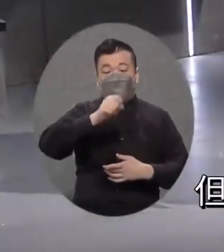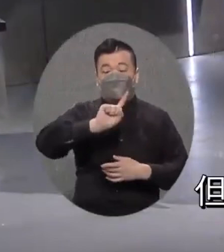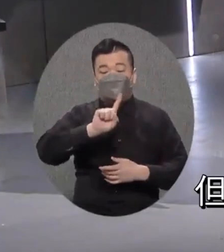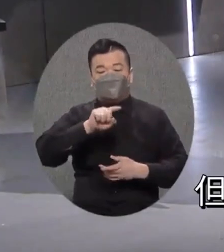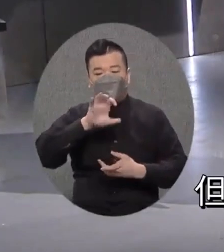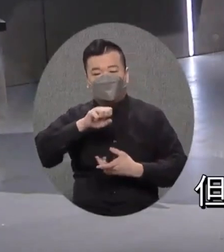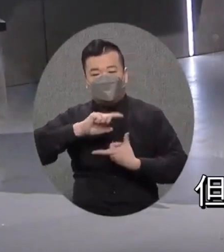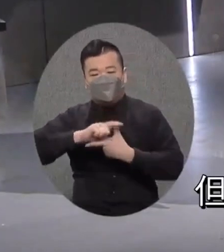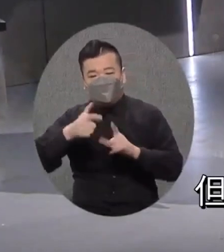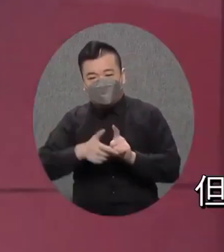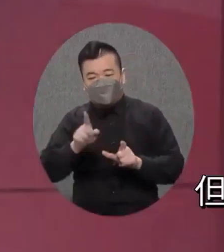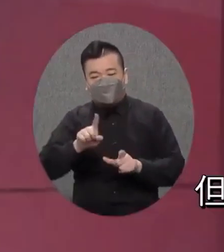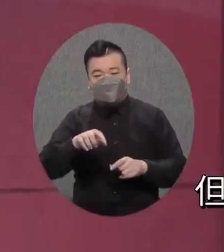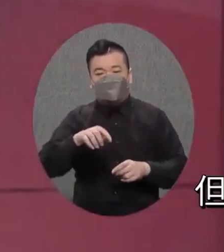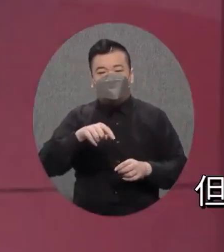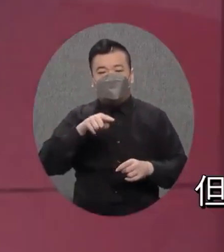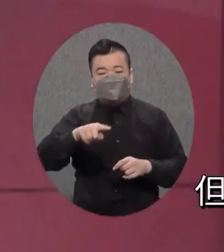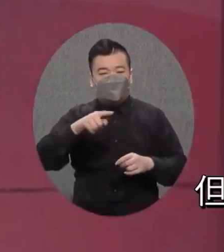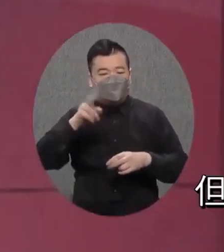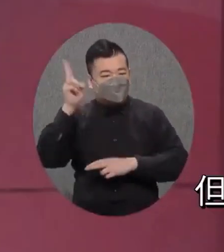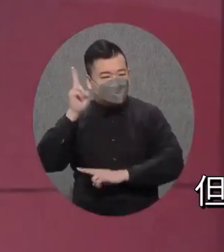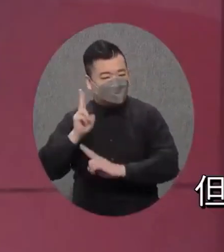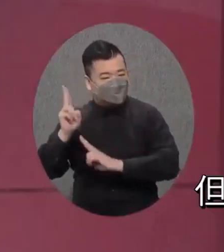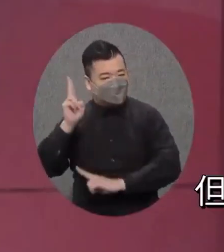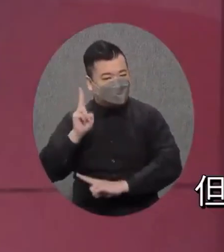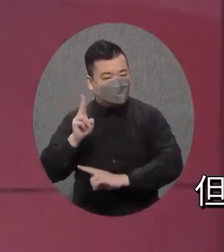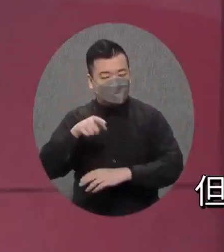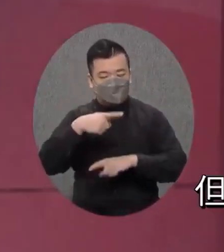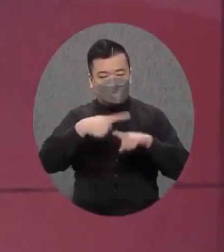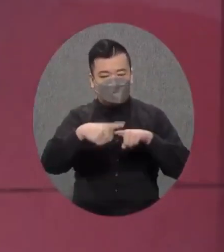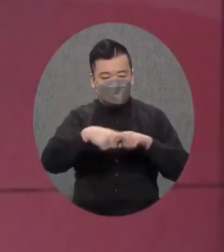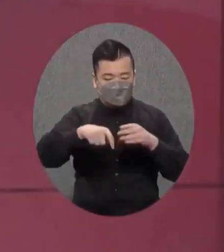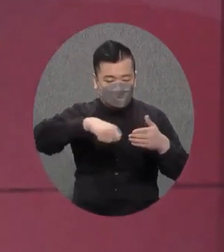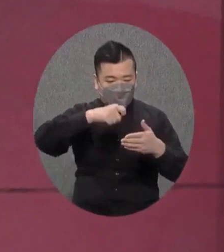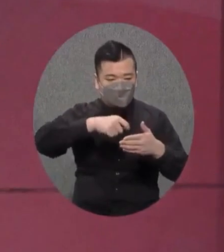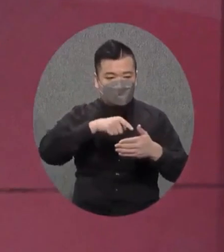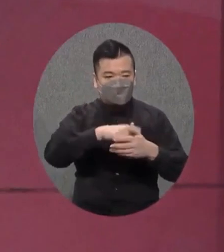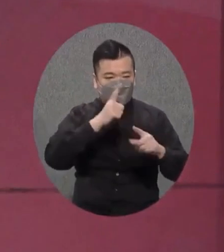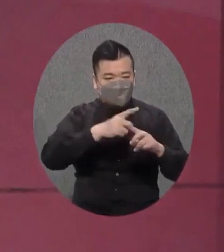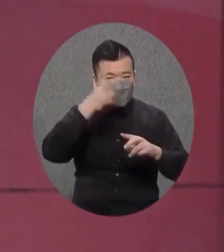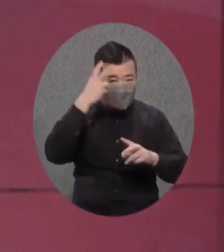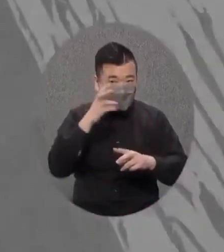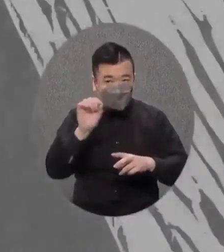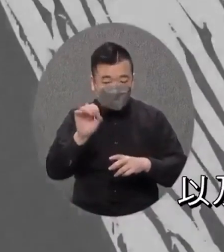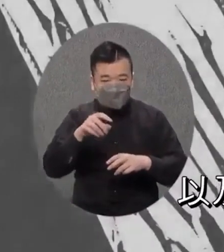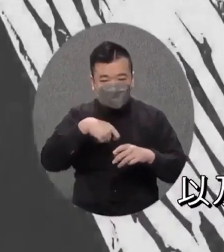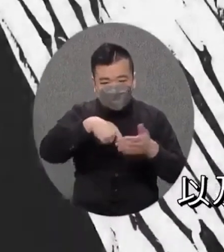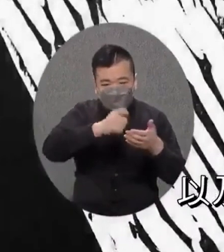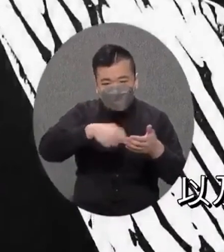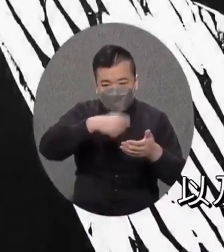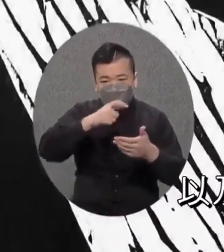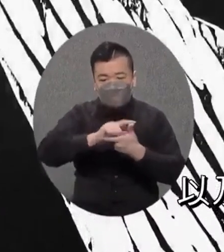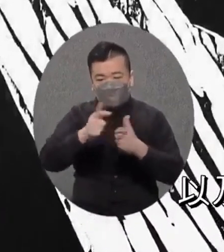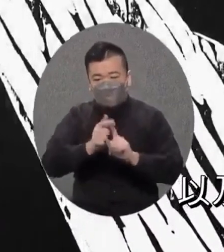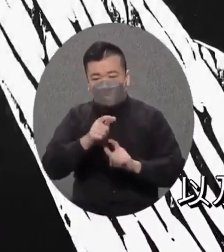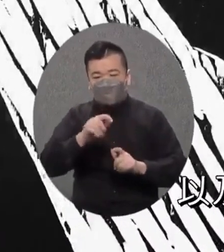一個最傳統 的木刻的方法，還要是黑白木刻的方法，還有那個視